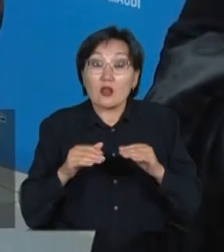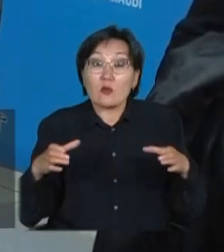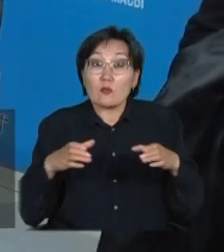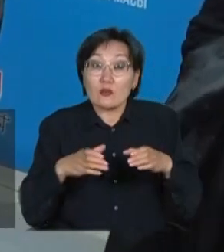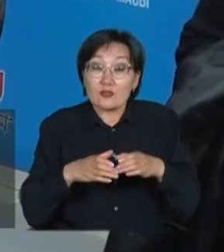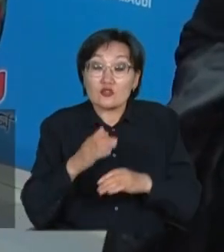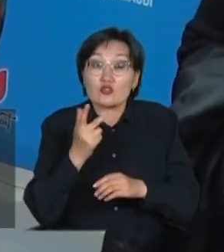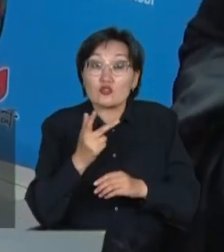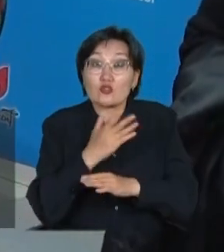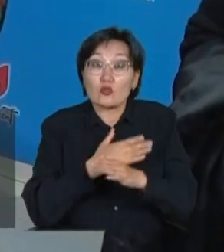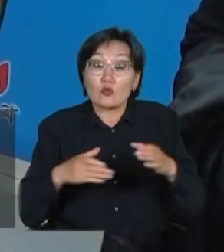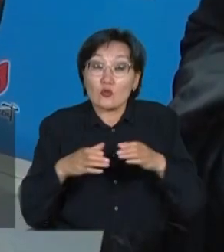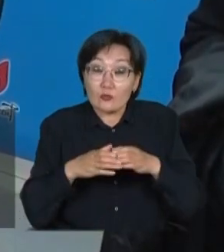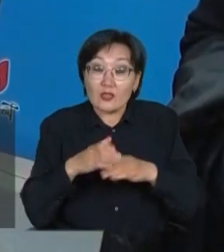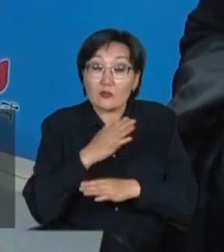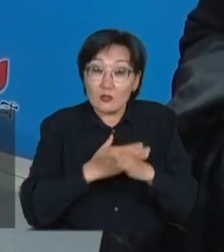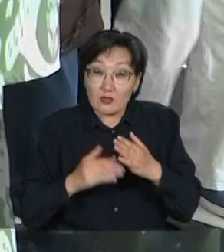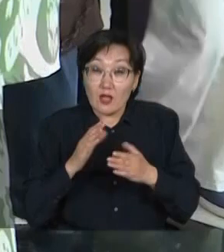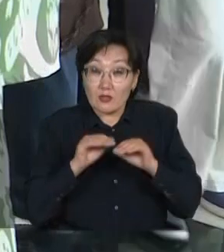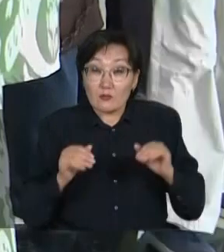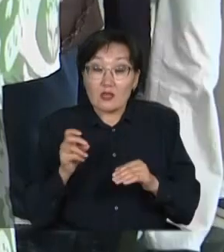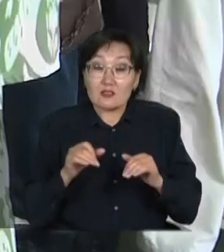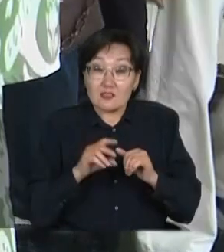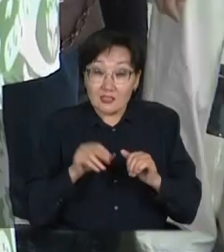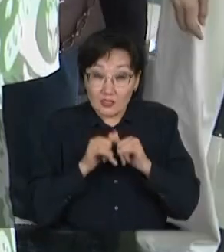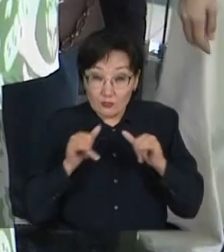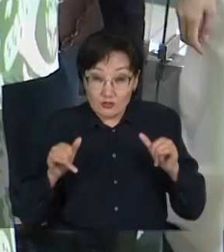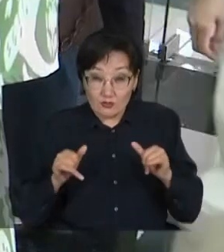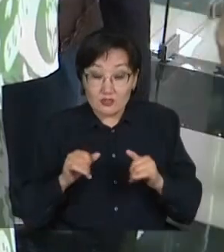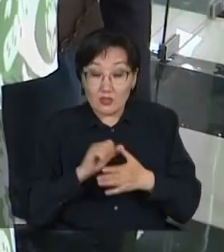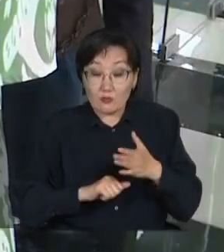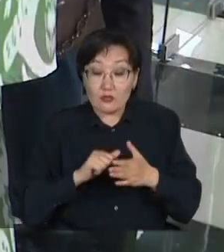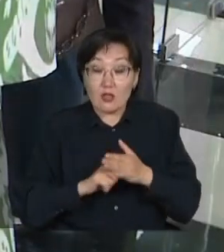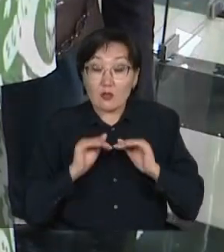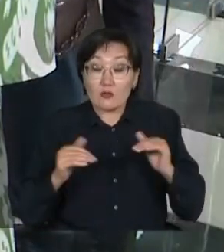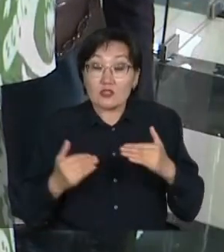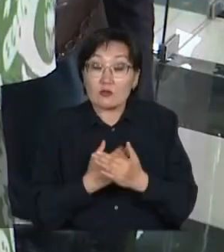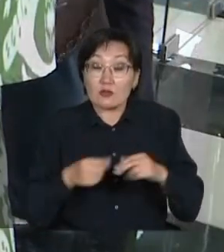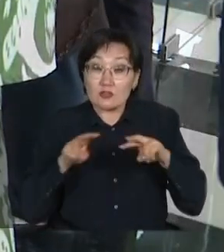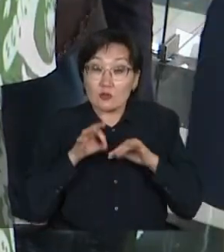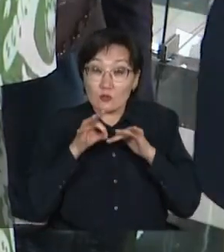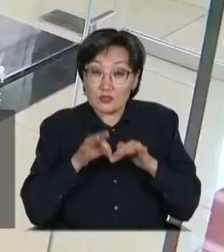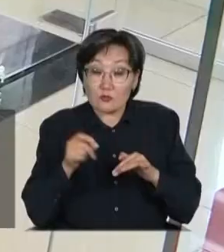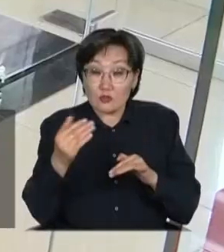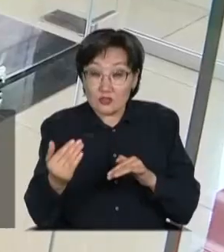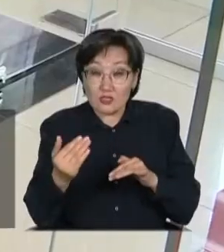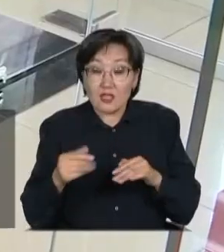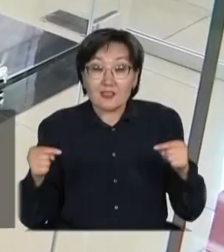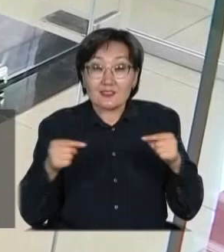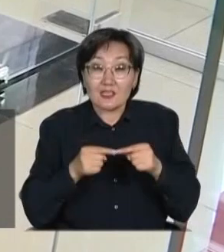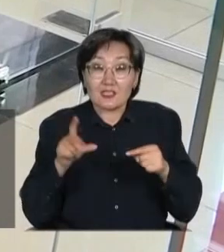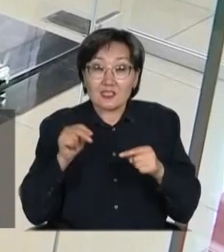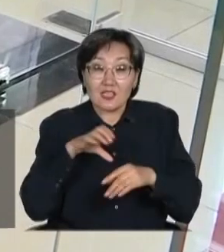бүлдіршіндердің көбеюі себеп дейді ол. Әкімдіктегі айғайдан кейін кішкентайларды қайта тексеруден өткізіп, олардың нақты